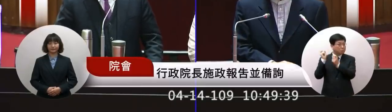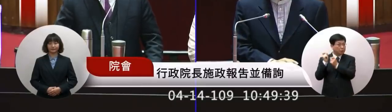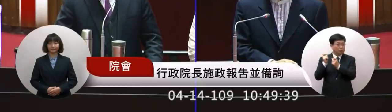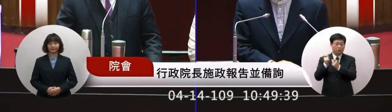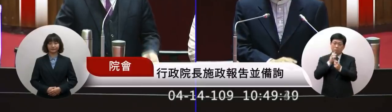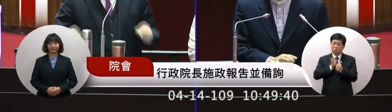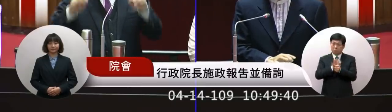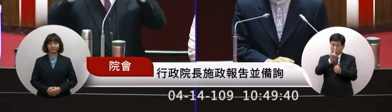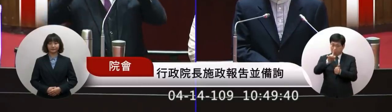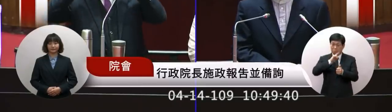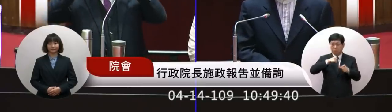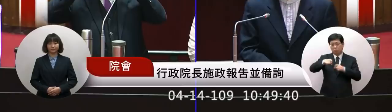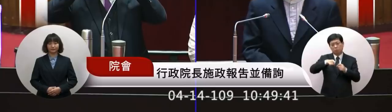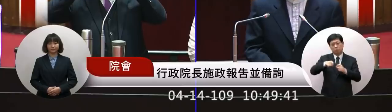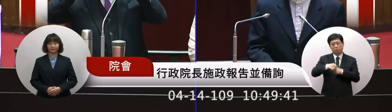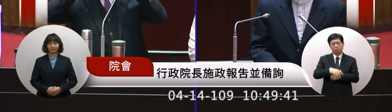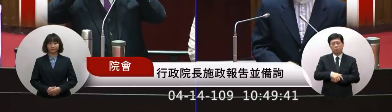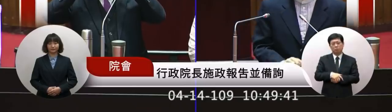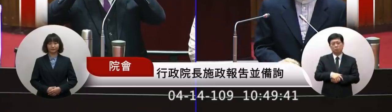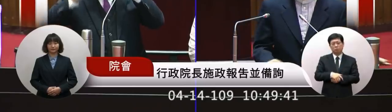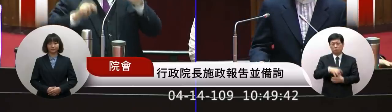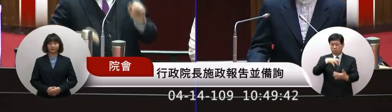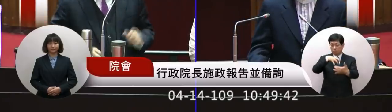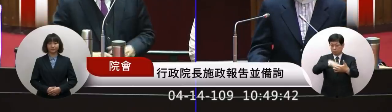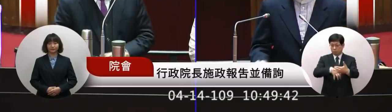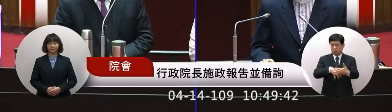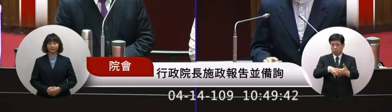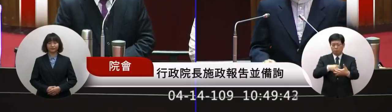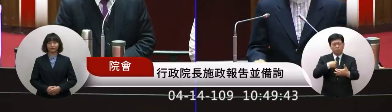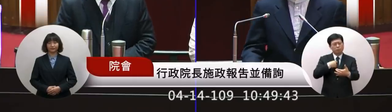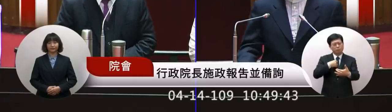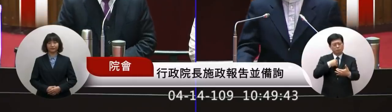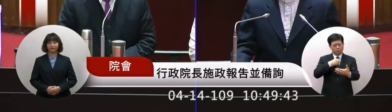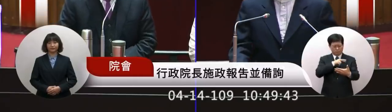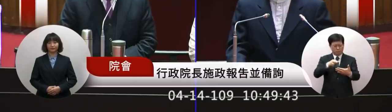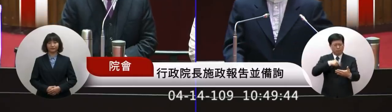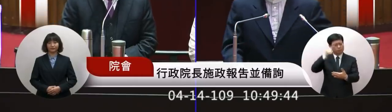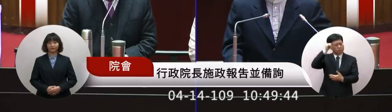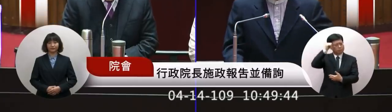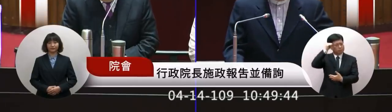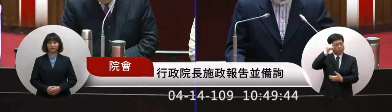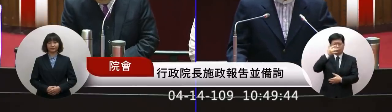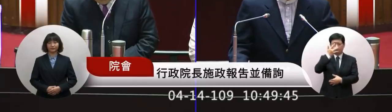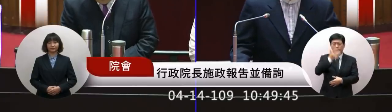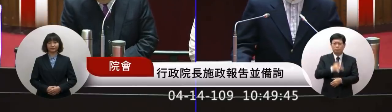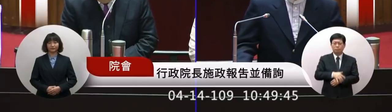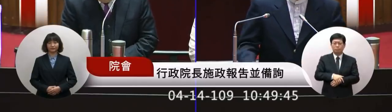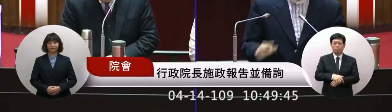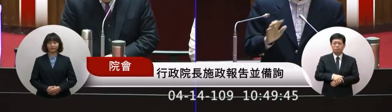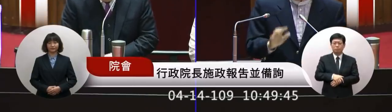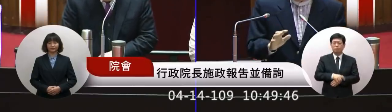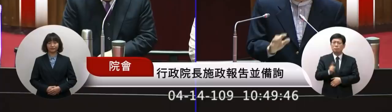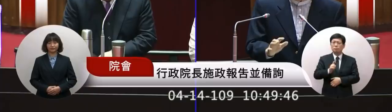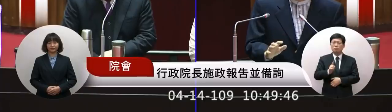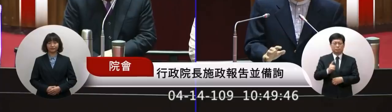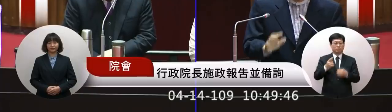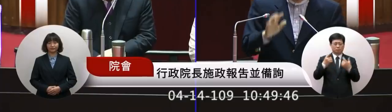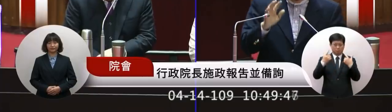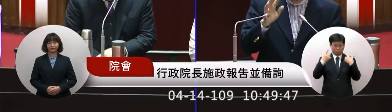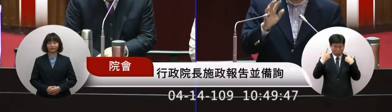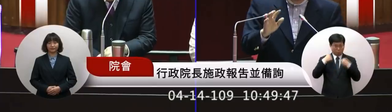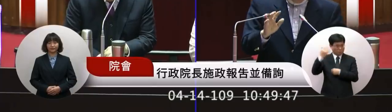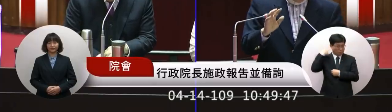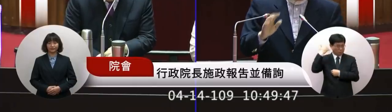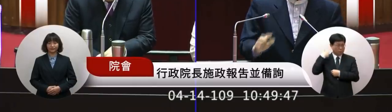近推出一个政策啊，这里面。我就百思不得其解了哦。原来